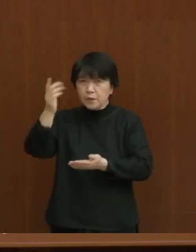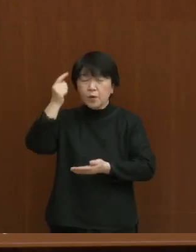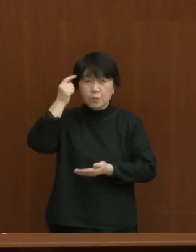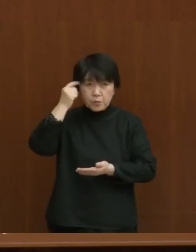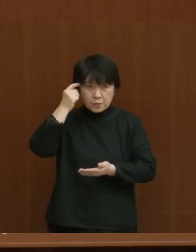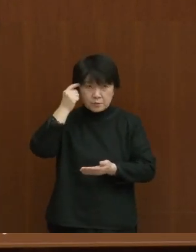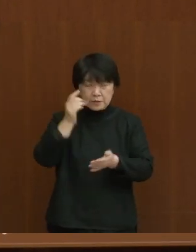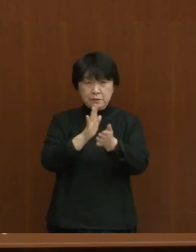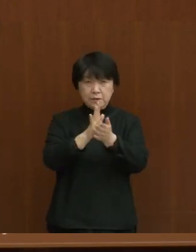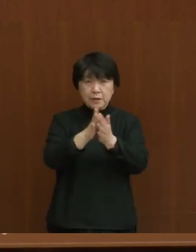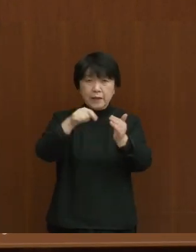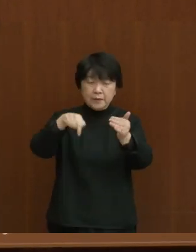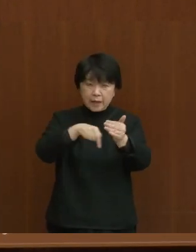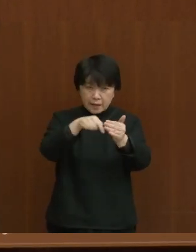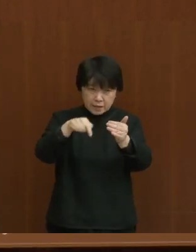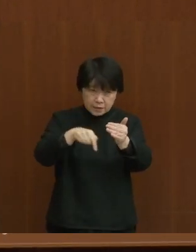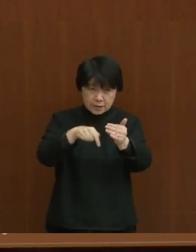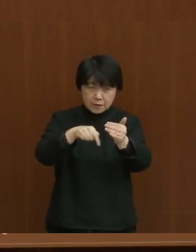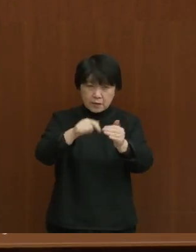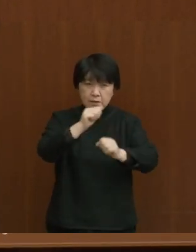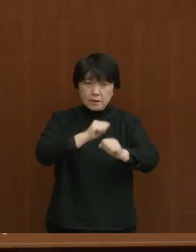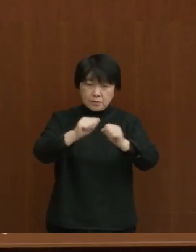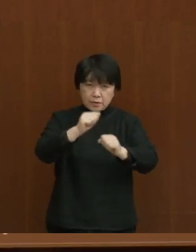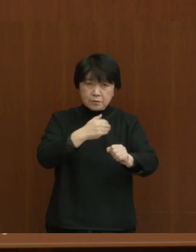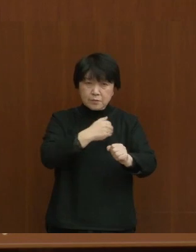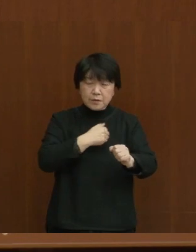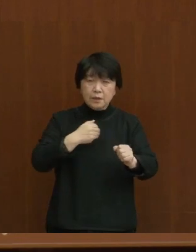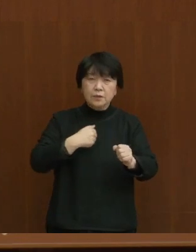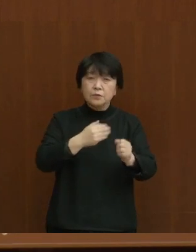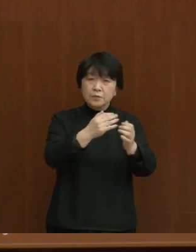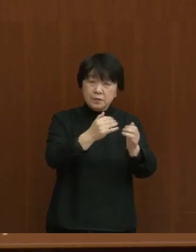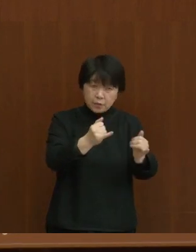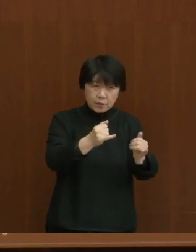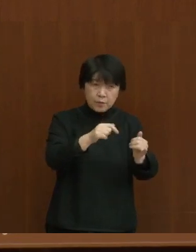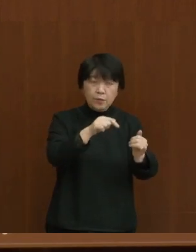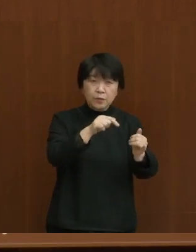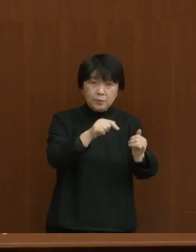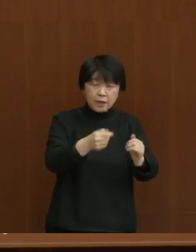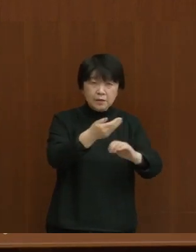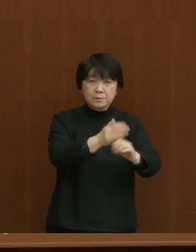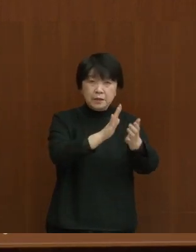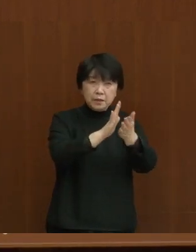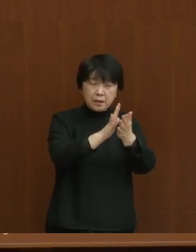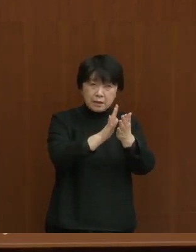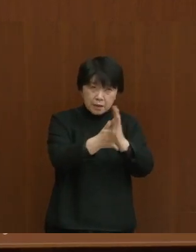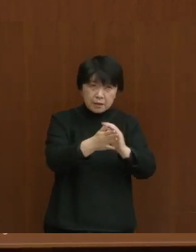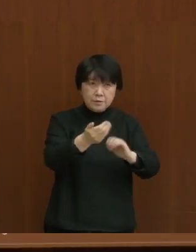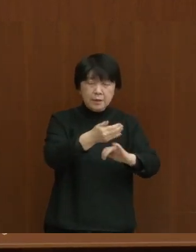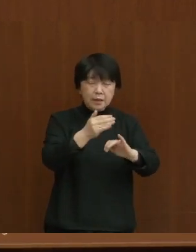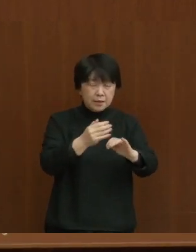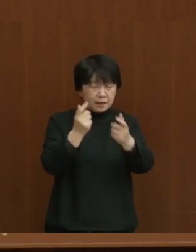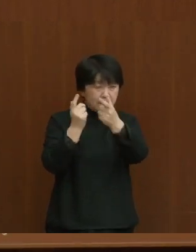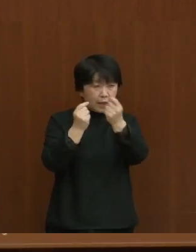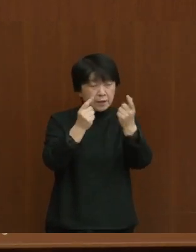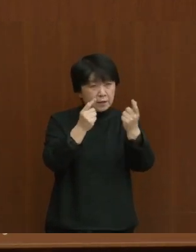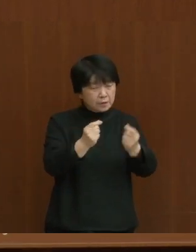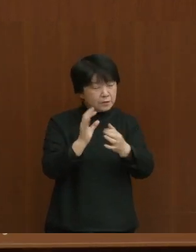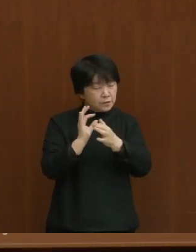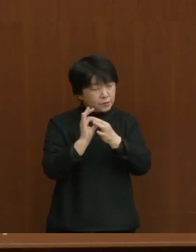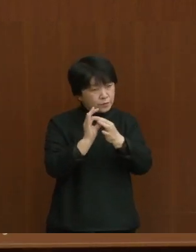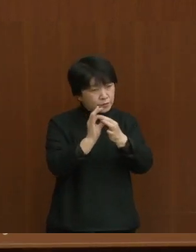に活躍の場を求められた方には、島根県、島根大学にいつまでも関心を持ち続